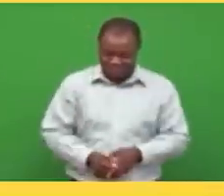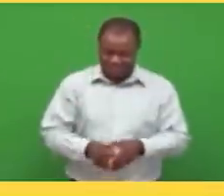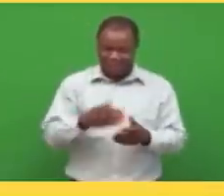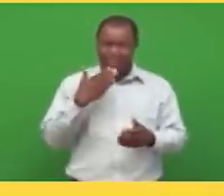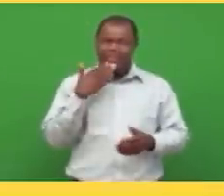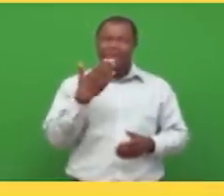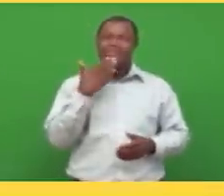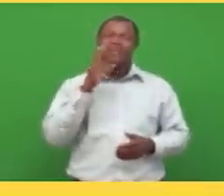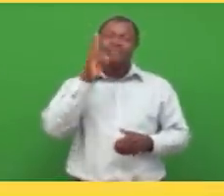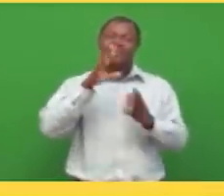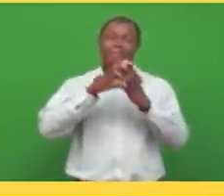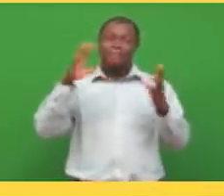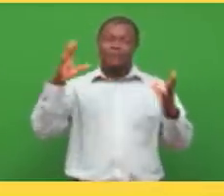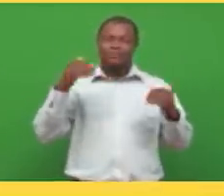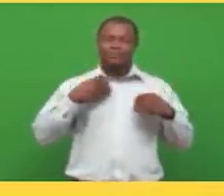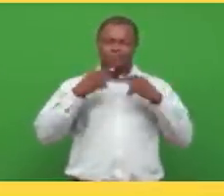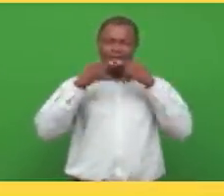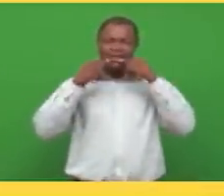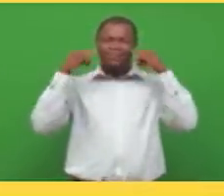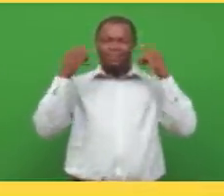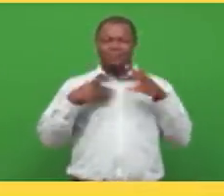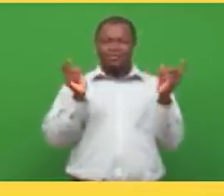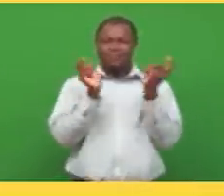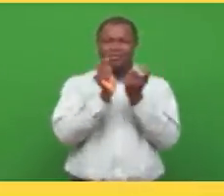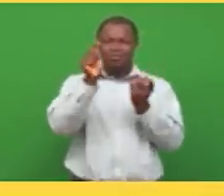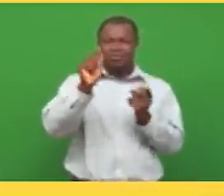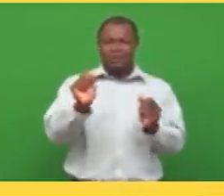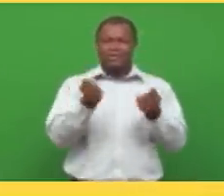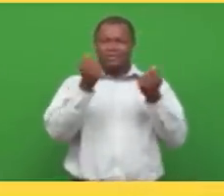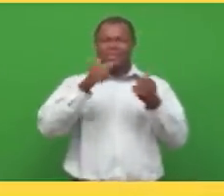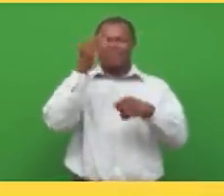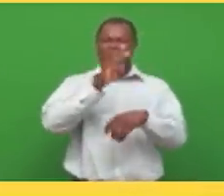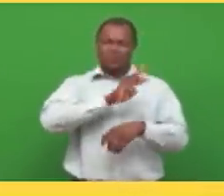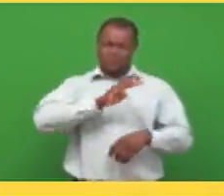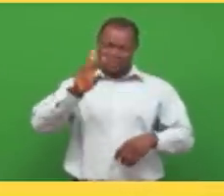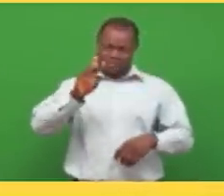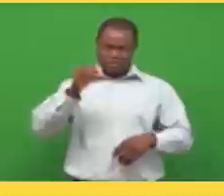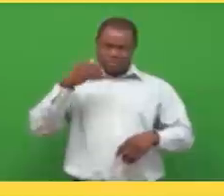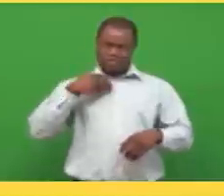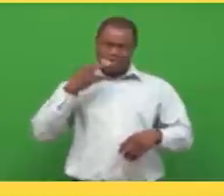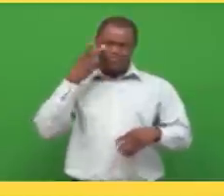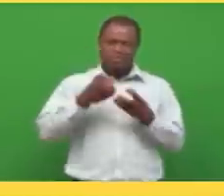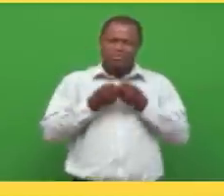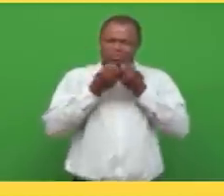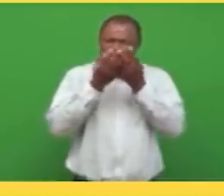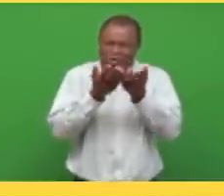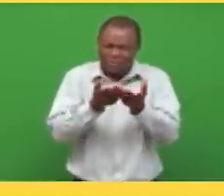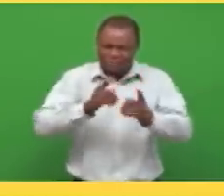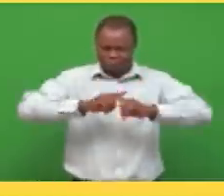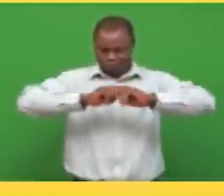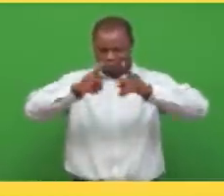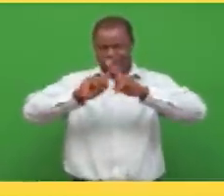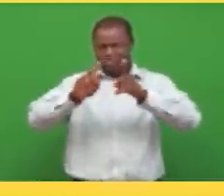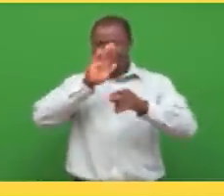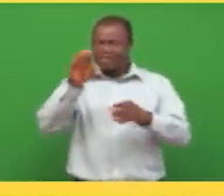Maita enyu mfaro wangu wadikani kusangana zvakare nemipa nerimwe viki. Viki neviki tinongoya nenyaya dzinotibatsira mukati meupenyu hwedu. Dzimwe